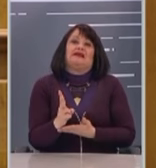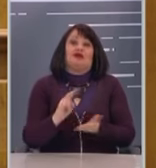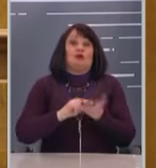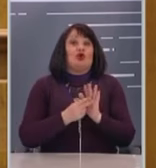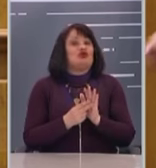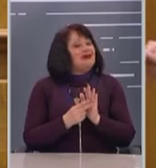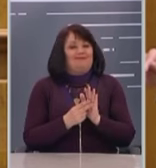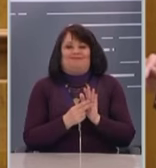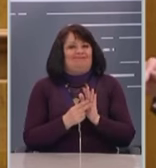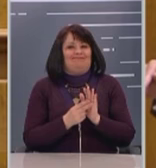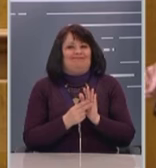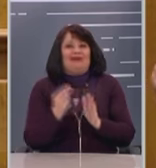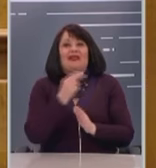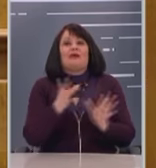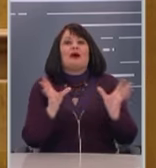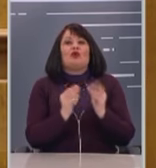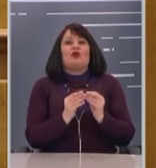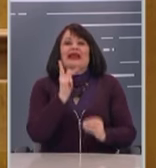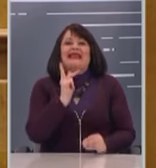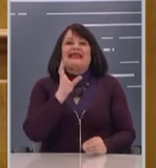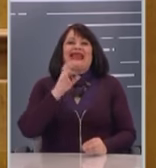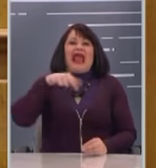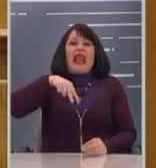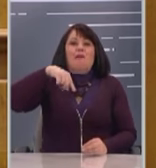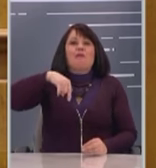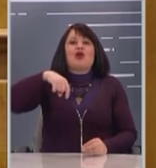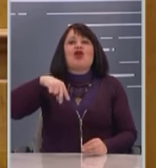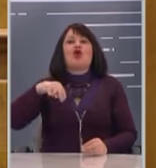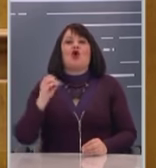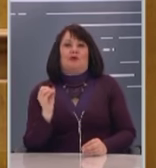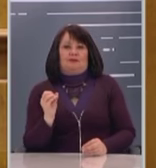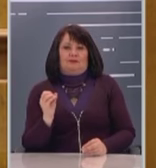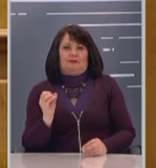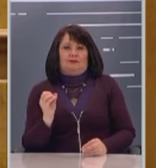προσεκτικοί. Έρχομαι στο θέμα του Κελπνό. Τι έχουμε εδώ?